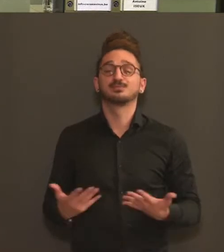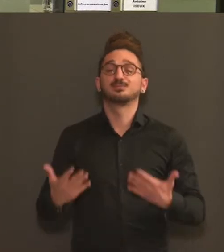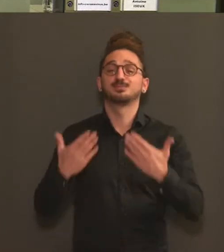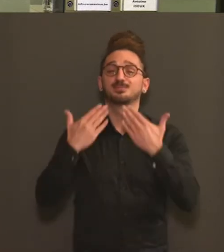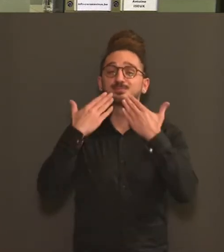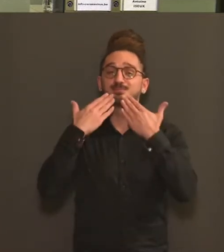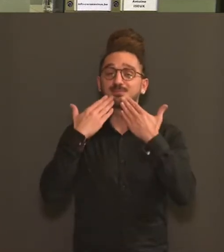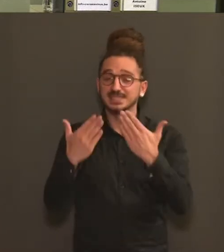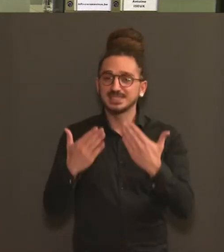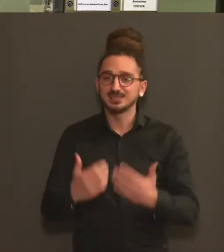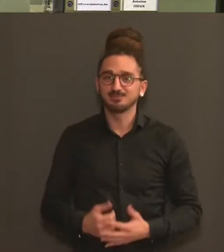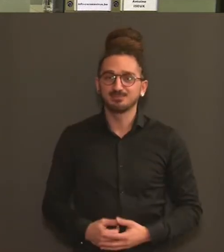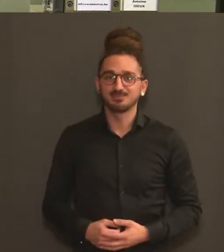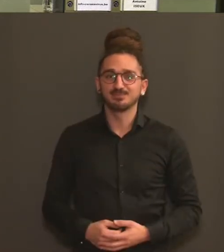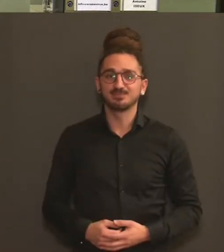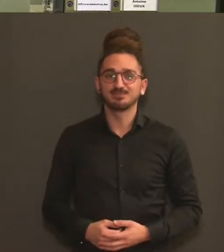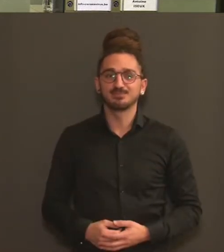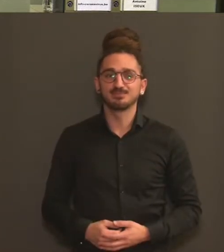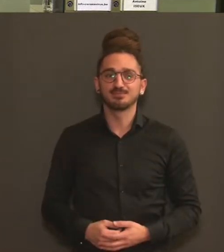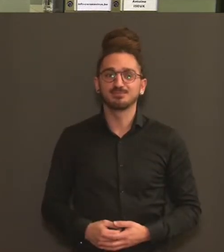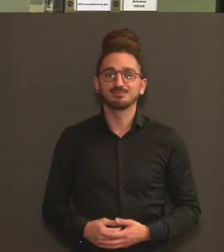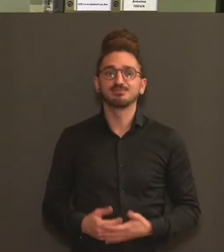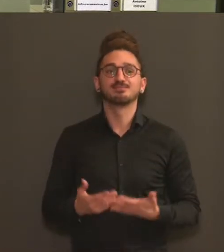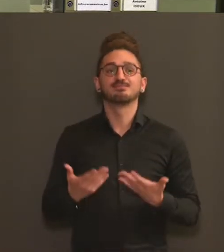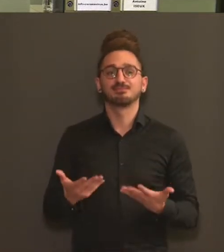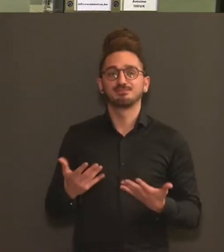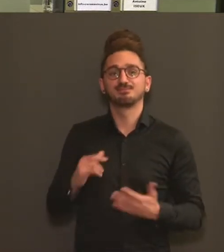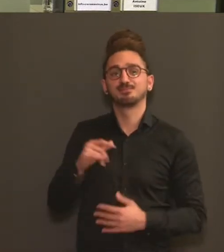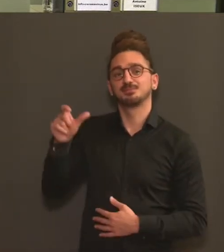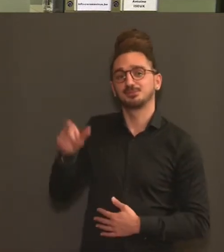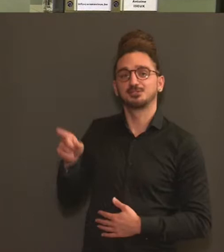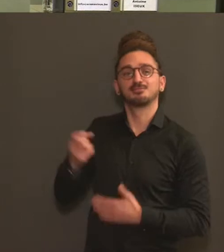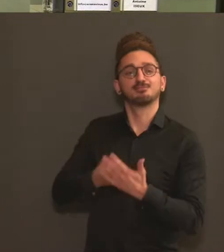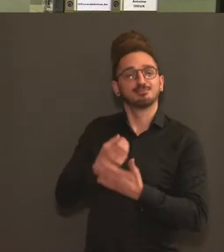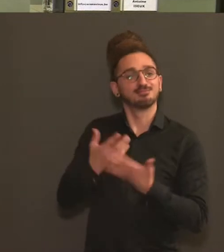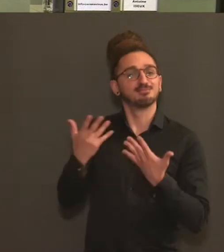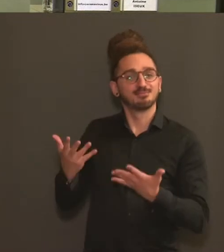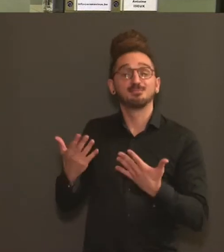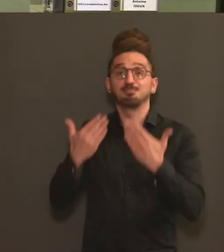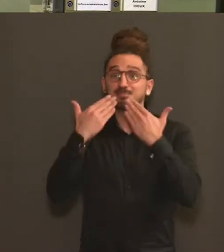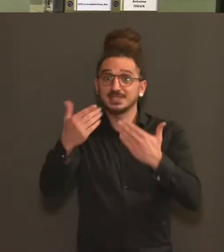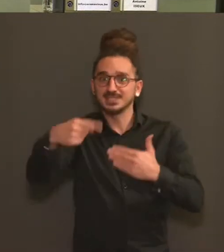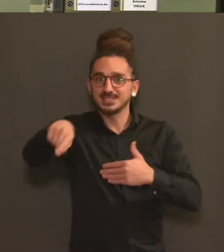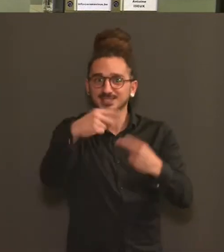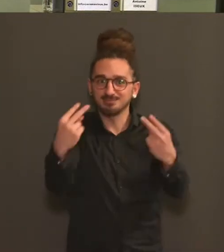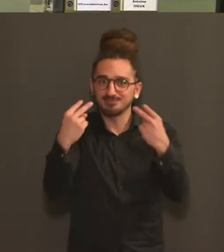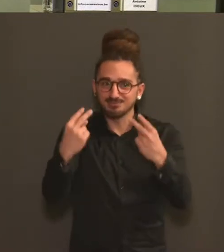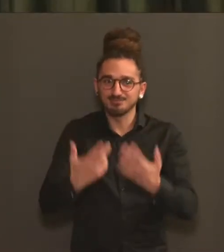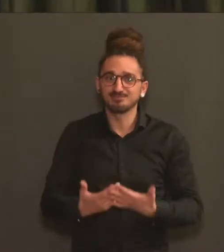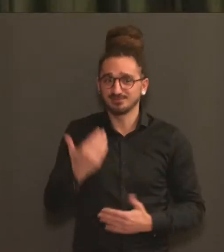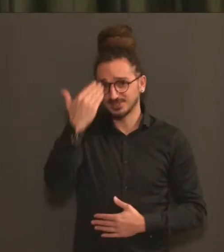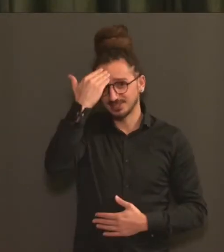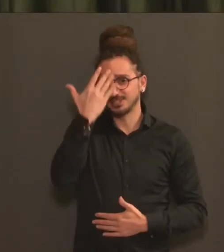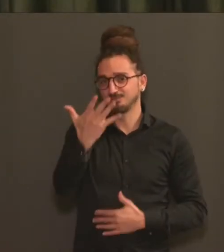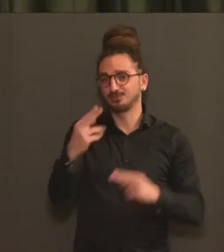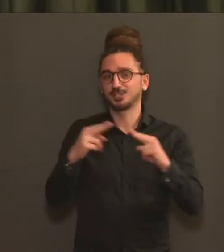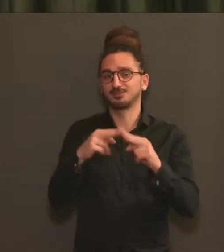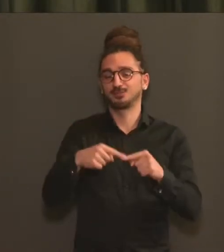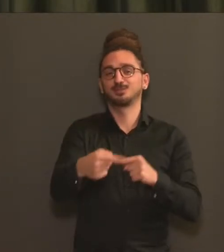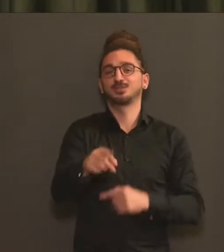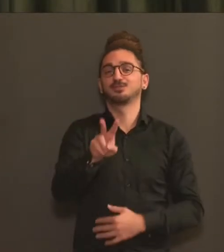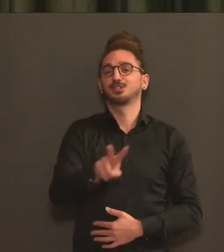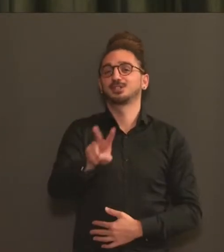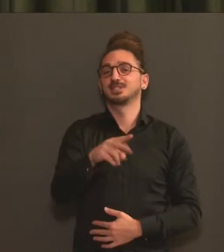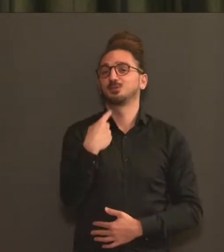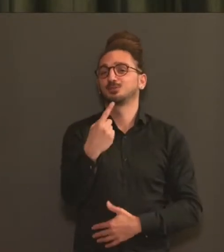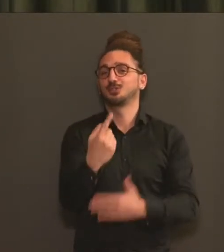à nos différents intervenants. Merci à vous pour votre attention. On se retrouve, comme vous le savez, vendredi à 11h. Tot